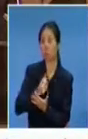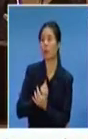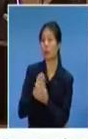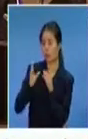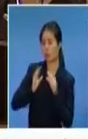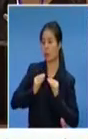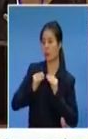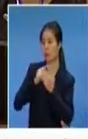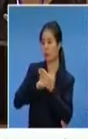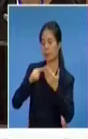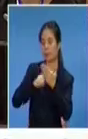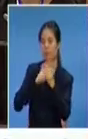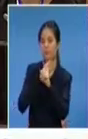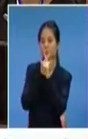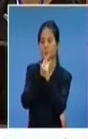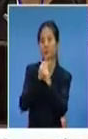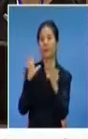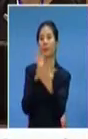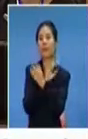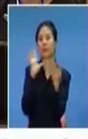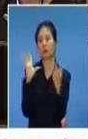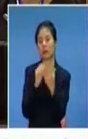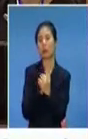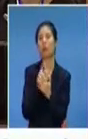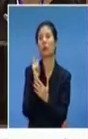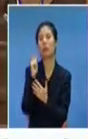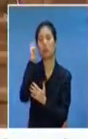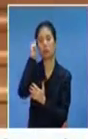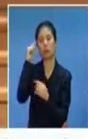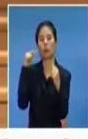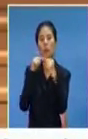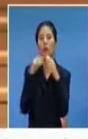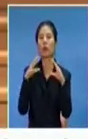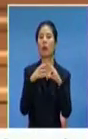ร้างวัฒนธรรมทางการเมืองจะต้องสร้างวัฒนธรรมทั้งผู้ให้และผู้รับ